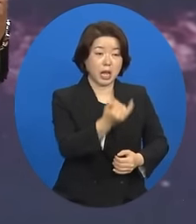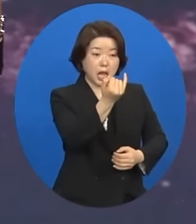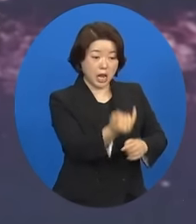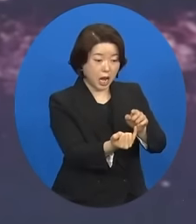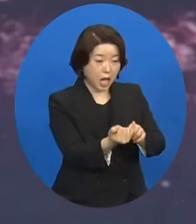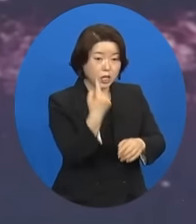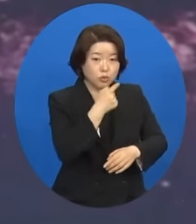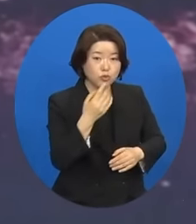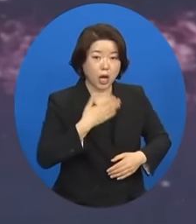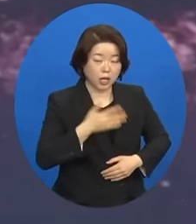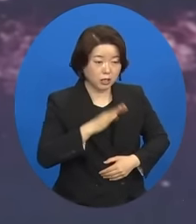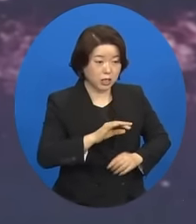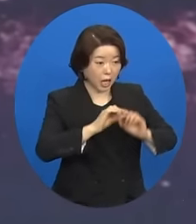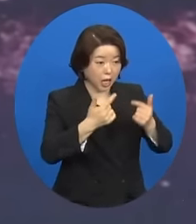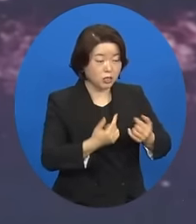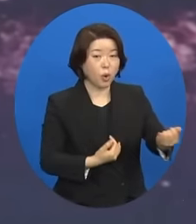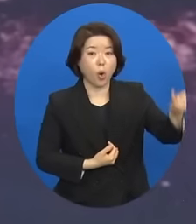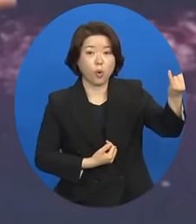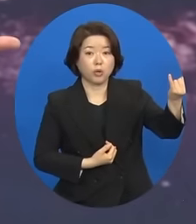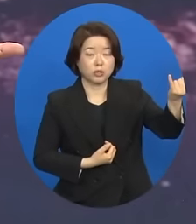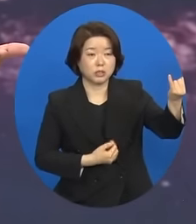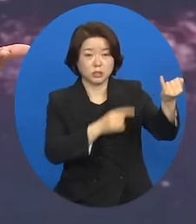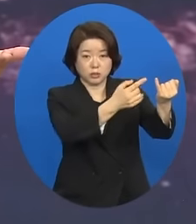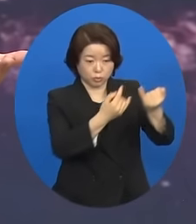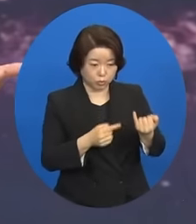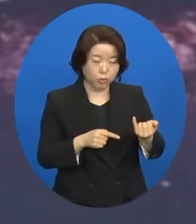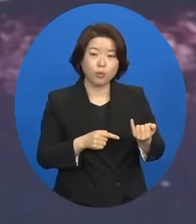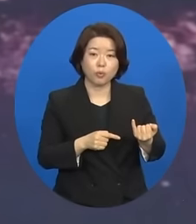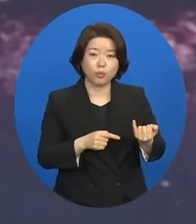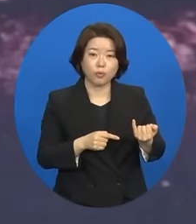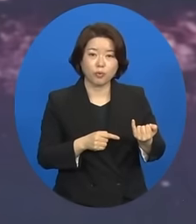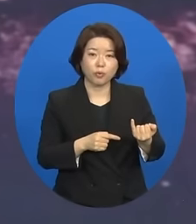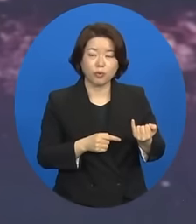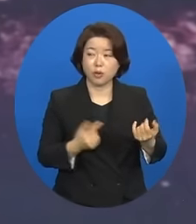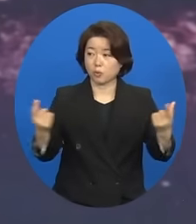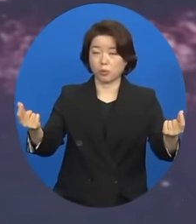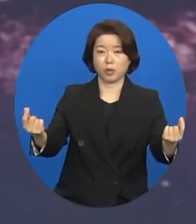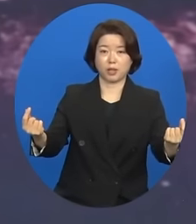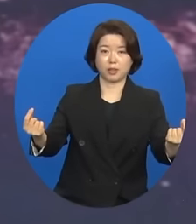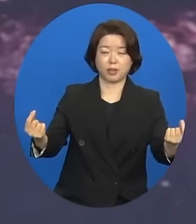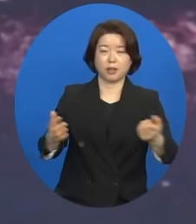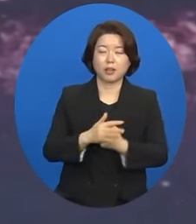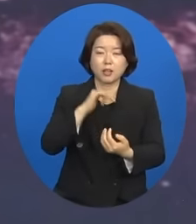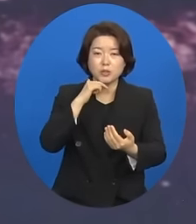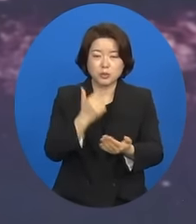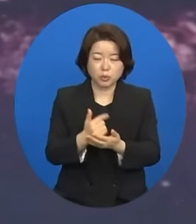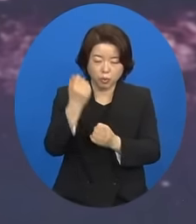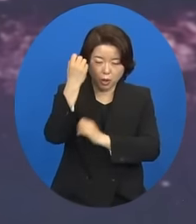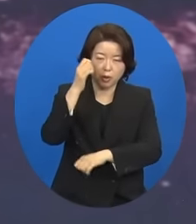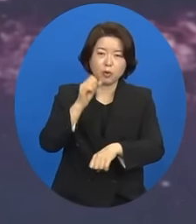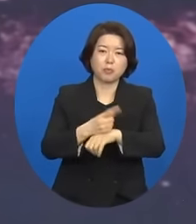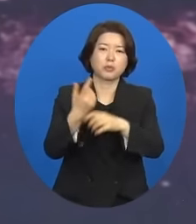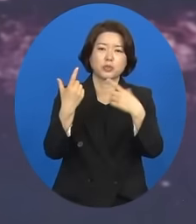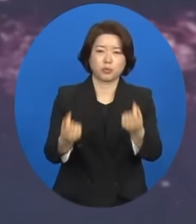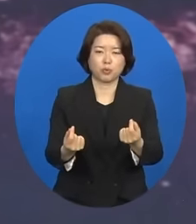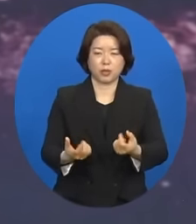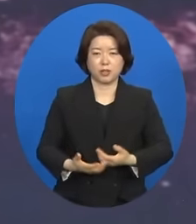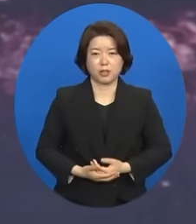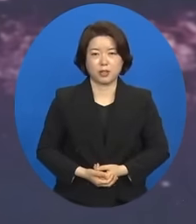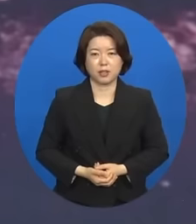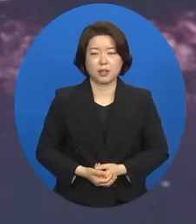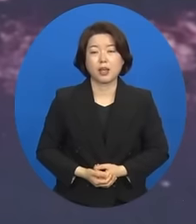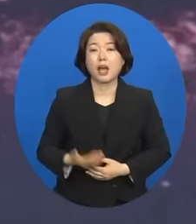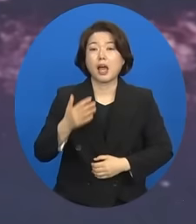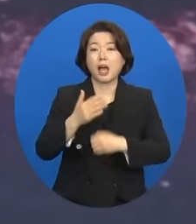알았는데 아니었어요 언니 라던 것입니다 속였다는 본질은 같은 것이죠 그